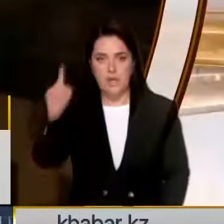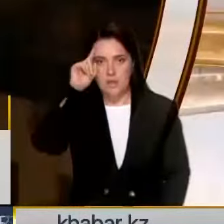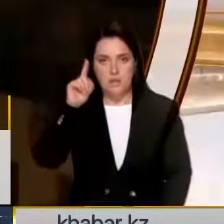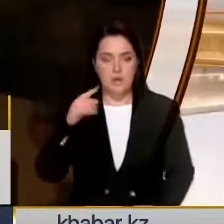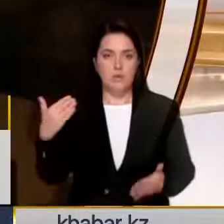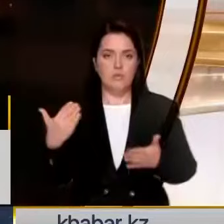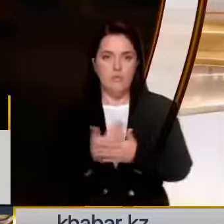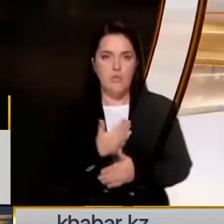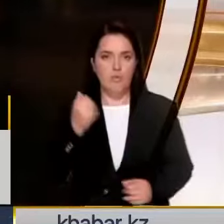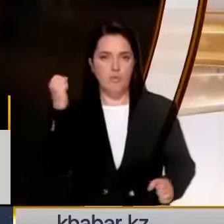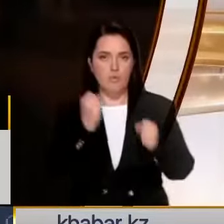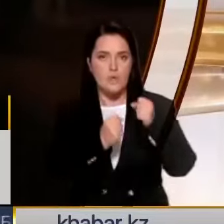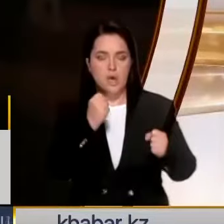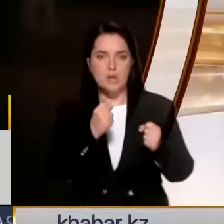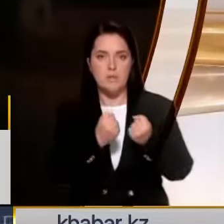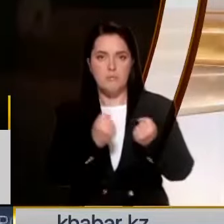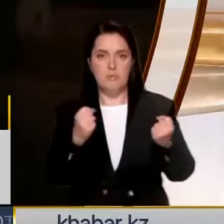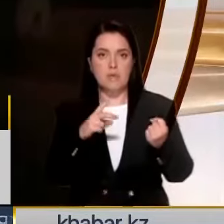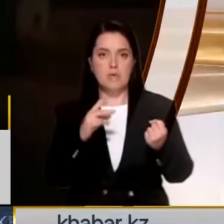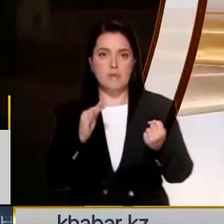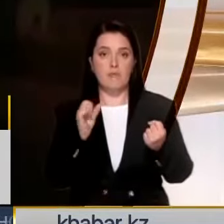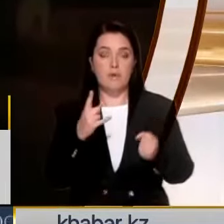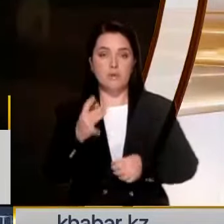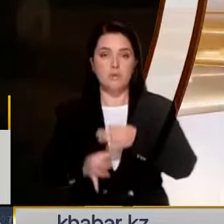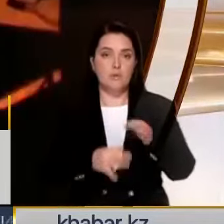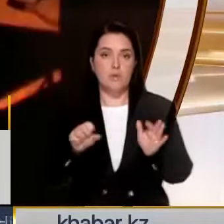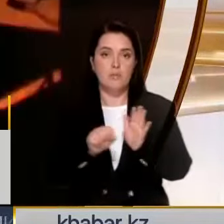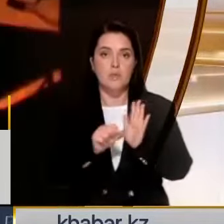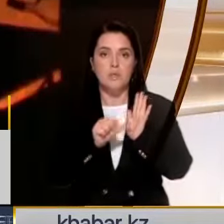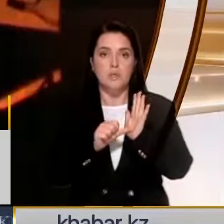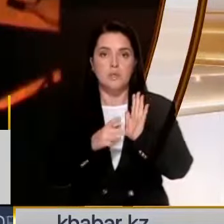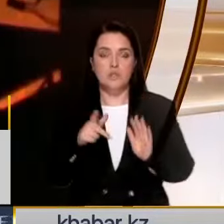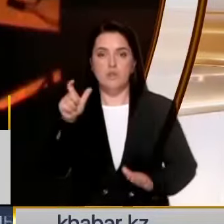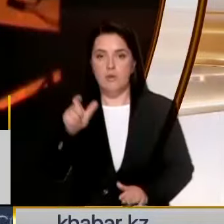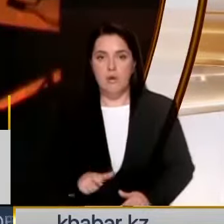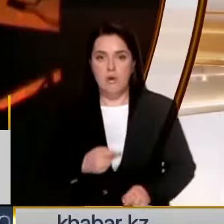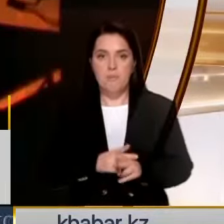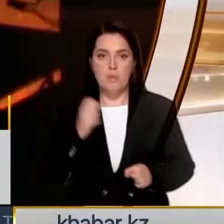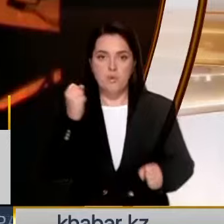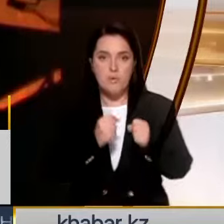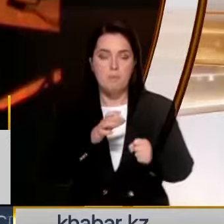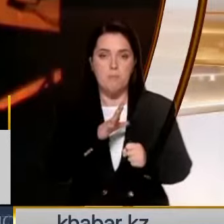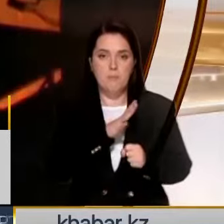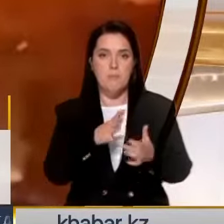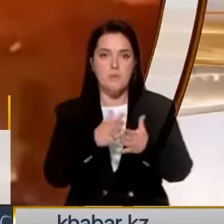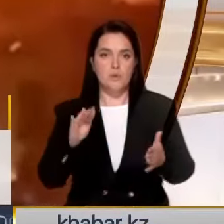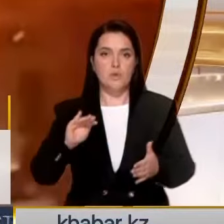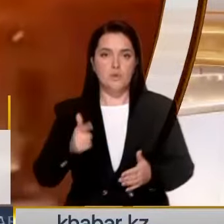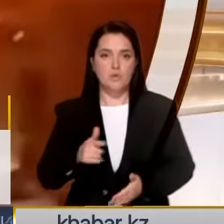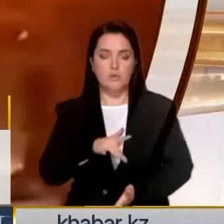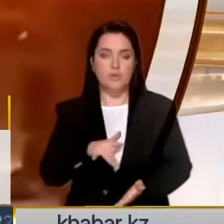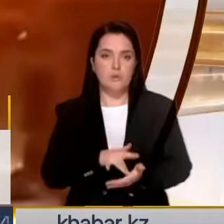Израиль нанес новые удары по Ливану. За последние сутки в стране погибли 63 человека. Бомбардировкам подверглись в